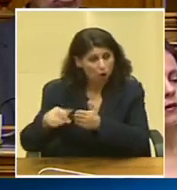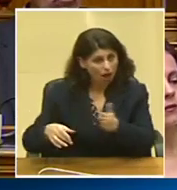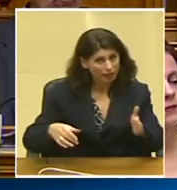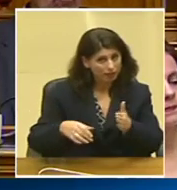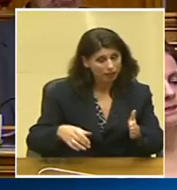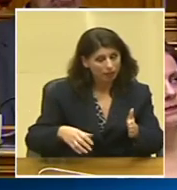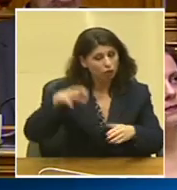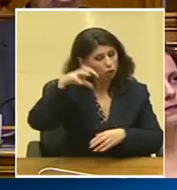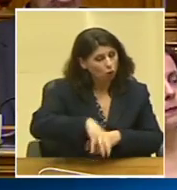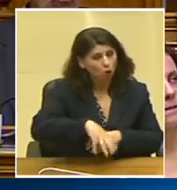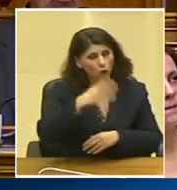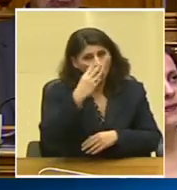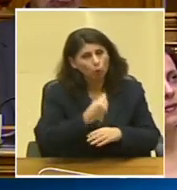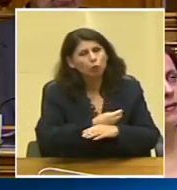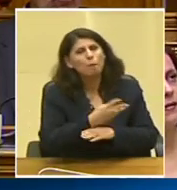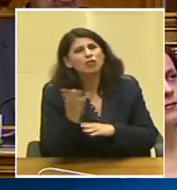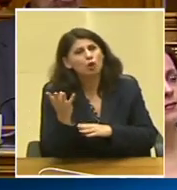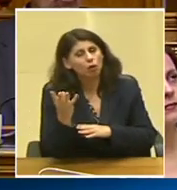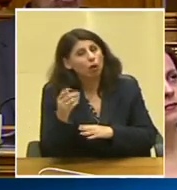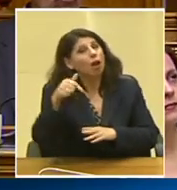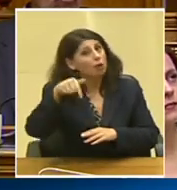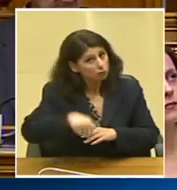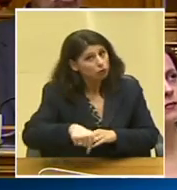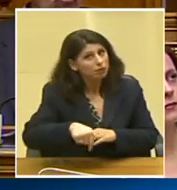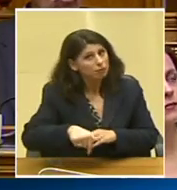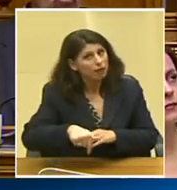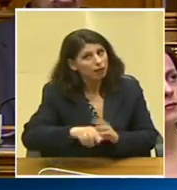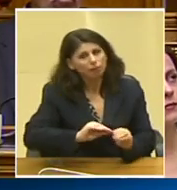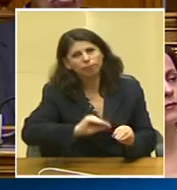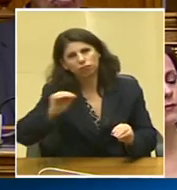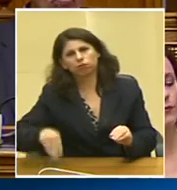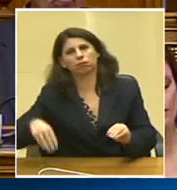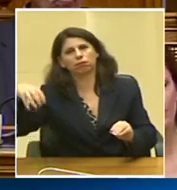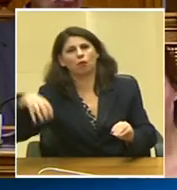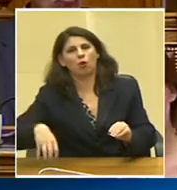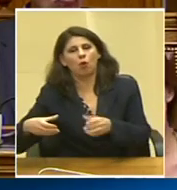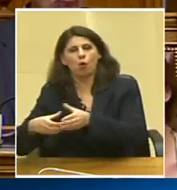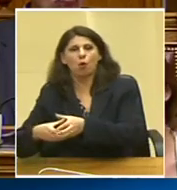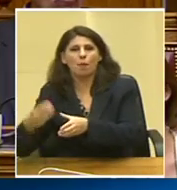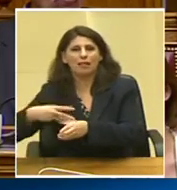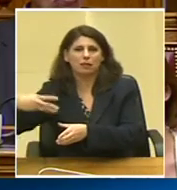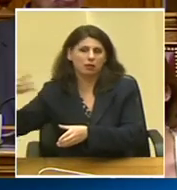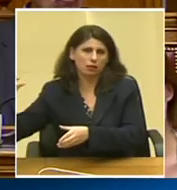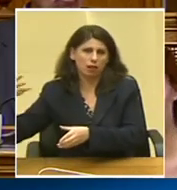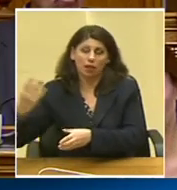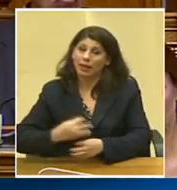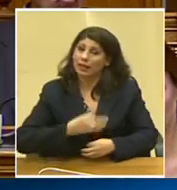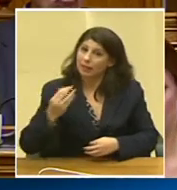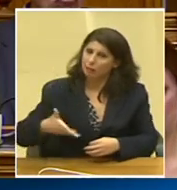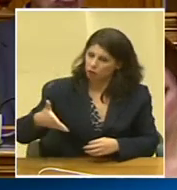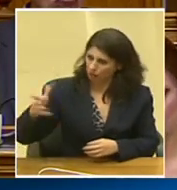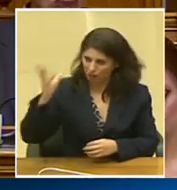του ΠΑΣΟΚ που σήμερα βρίσκονται στο χώρο του ΣΥΡΙΖΑ. Κύριε Μητσοτάκη,